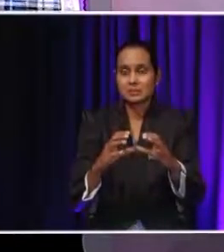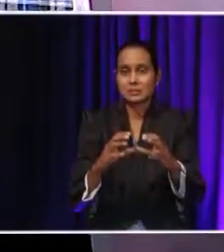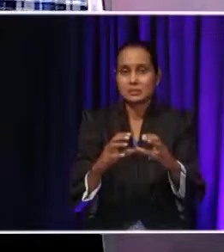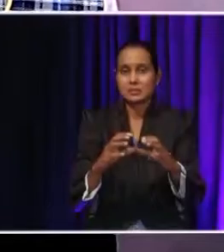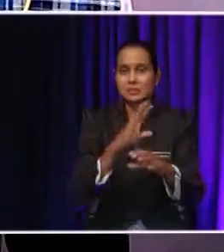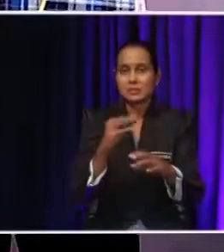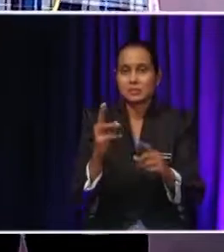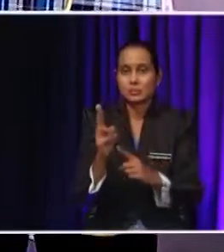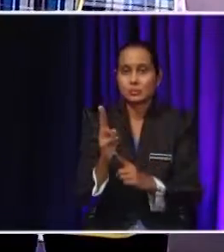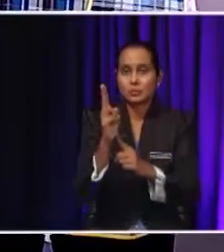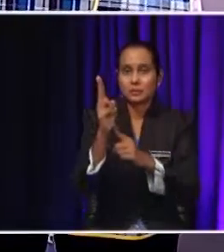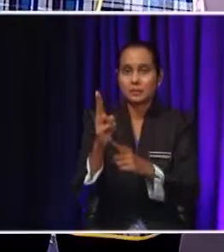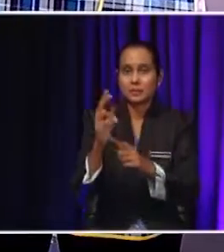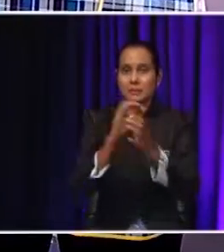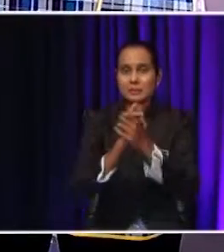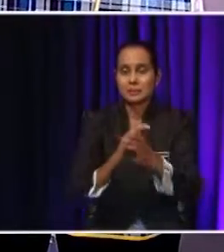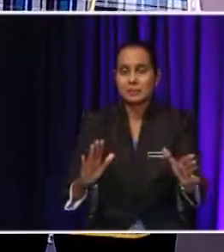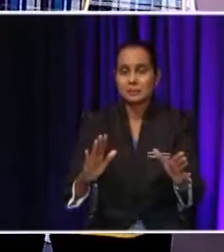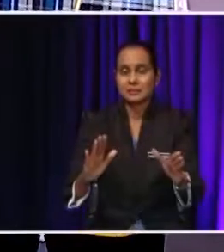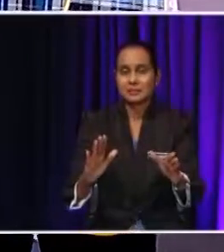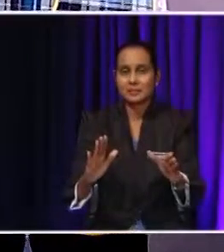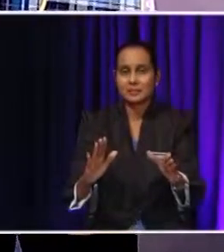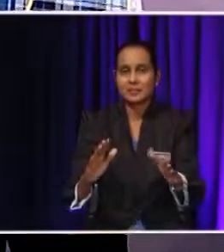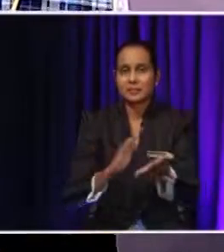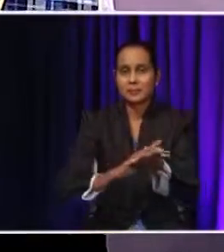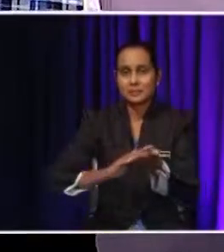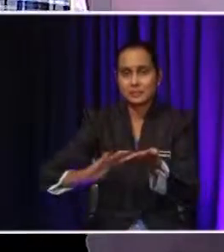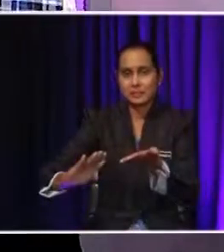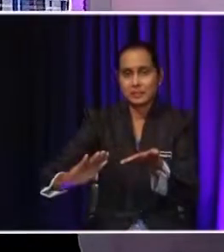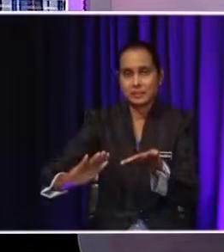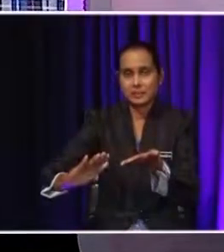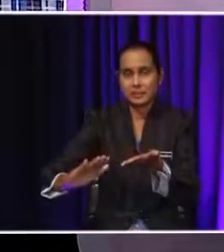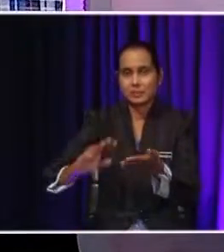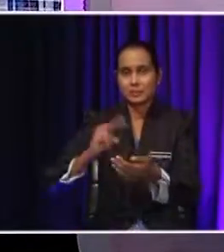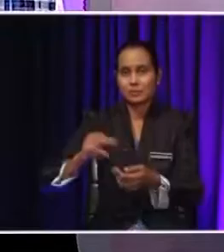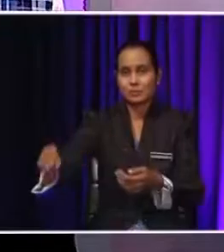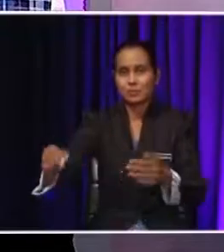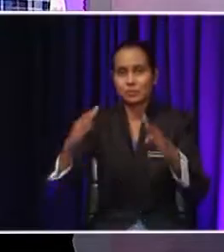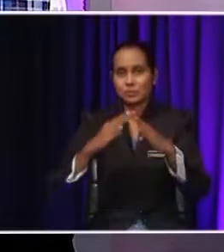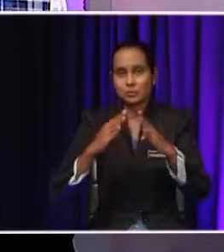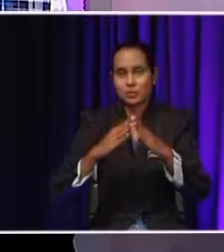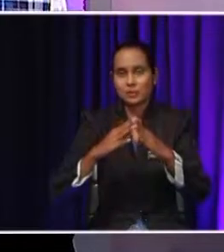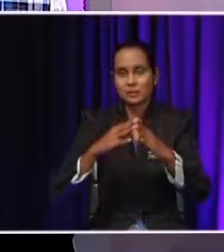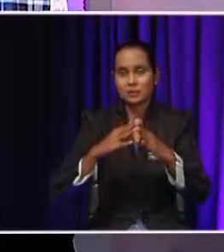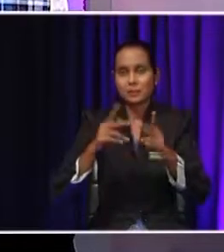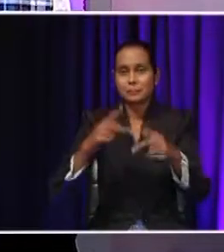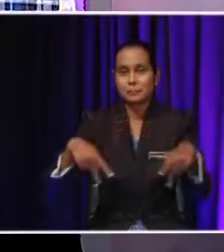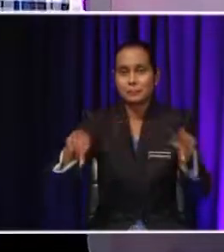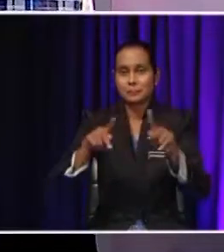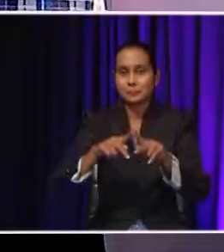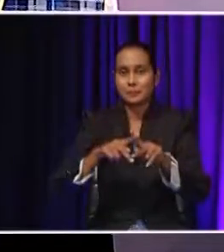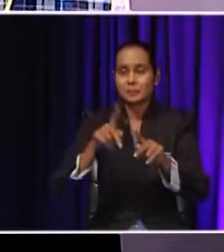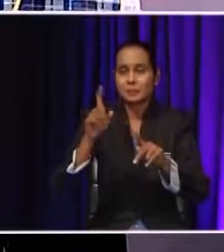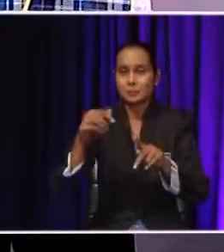utamakan langkah keselamatan dan juga kebersihan jadi murid-murid di rumah perlu lah ada